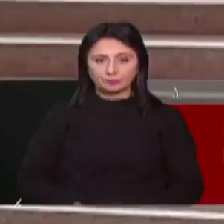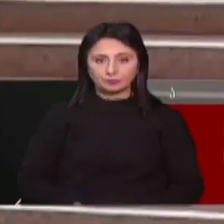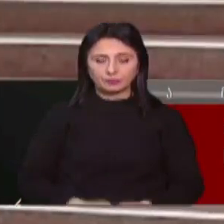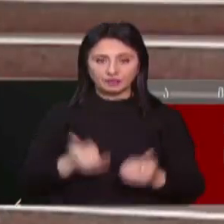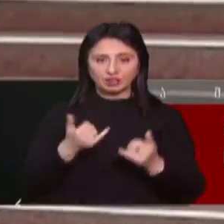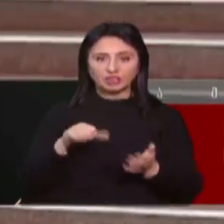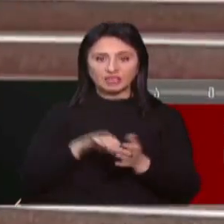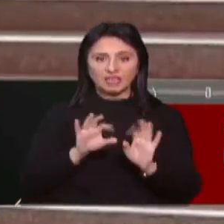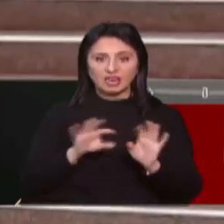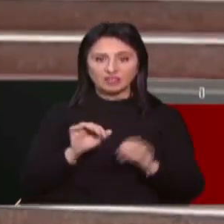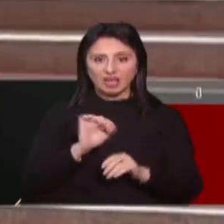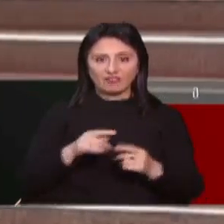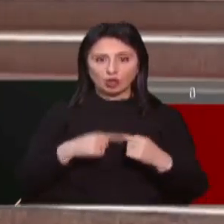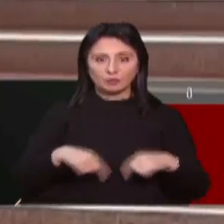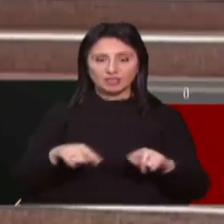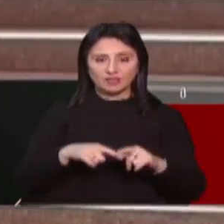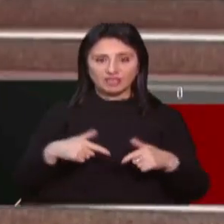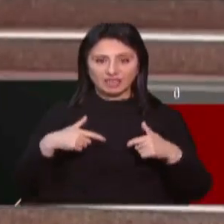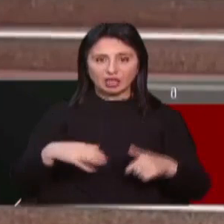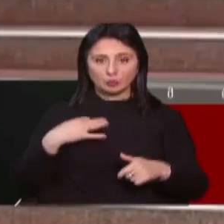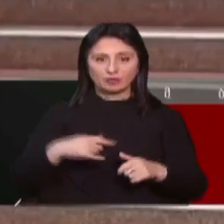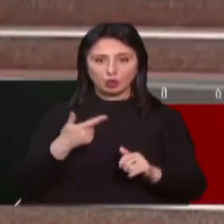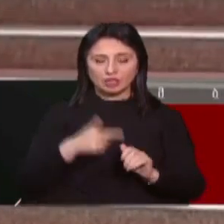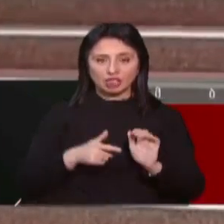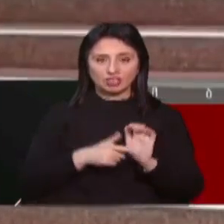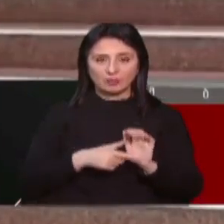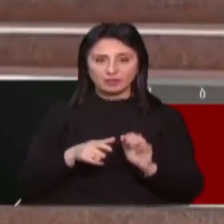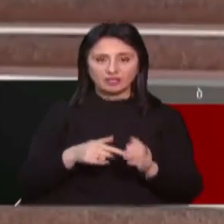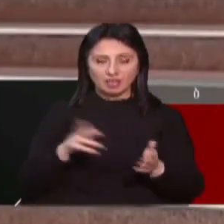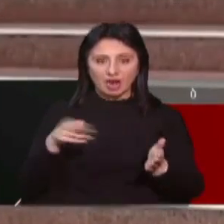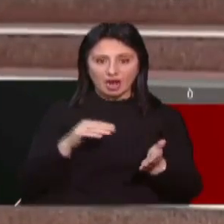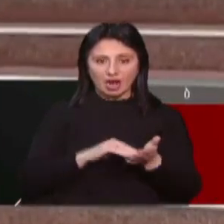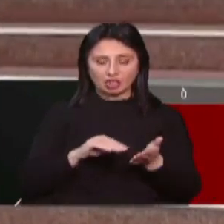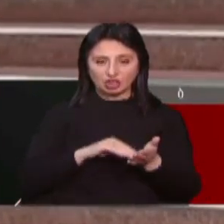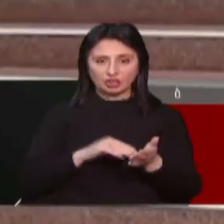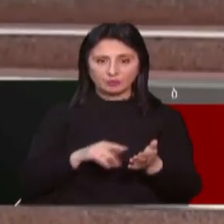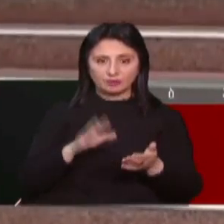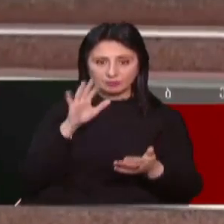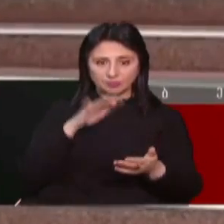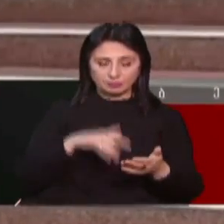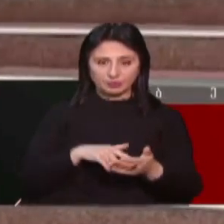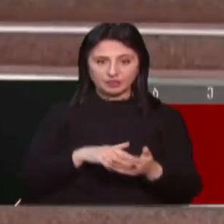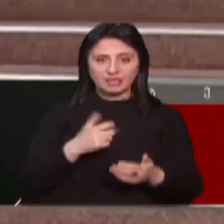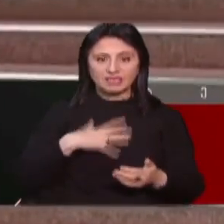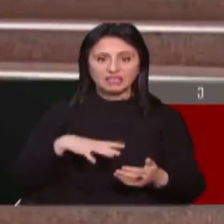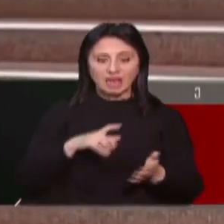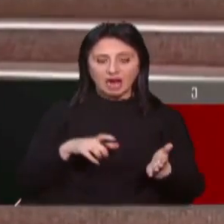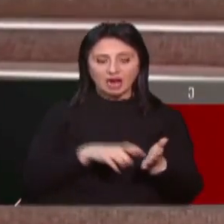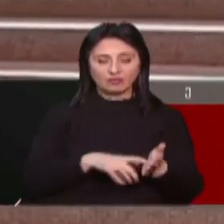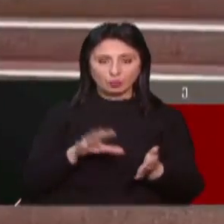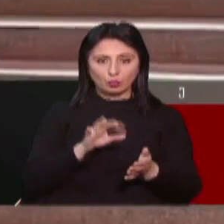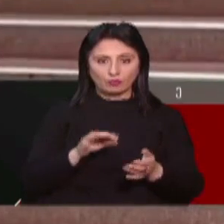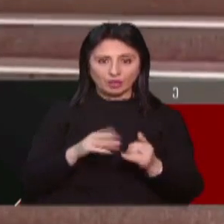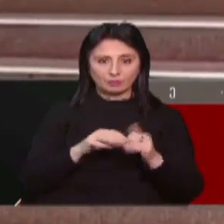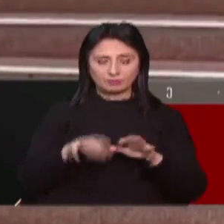ეს წარმოდგენილი იყო ევროსაბჭოში იმის გენერალური მდივნის 27 კონსოლიდირებული ანგარიში, რომელიც ეხება საქართველოს